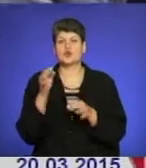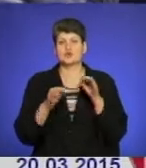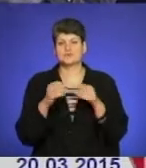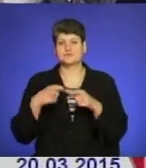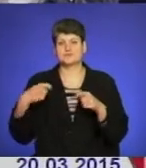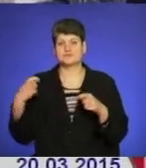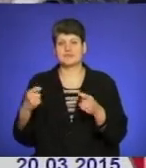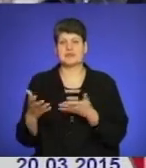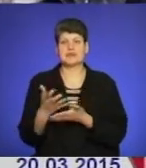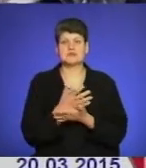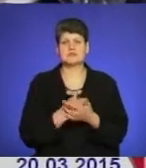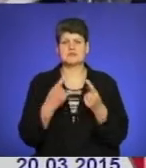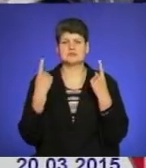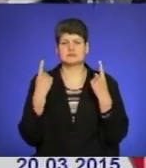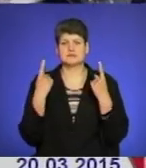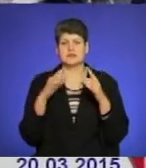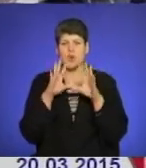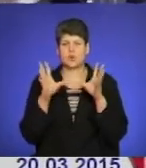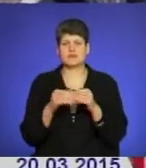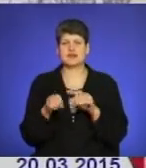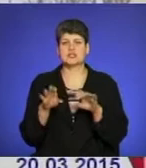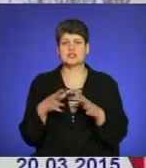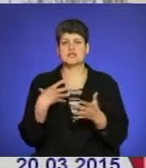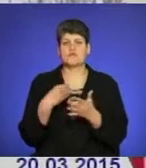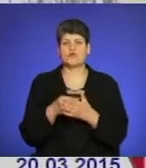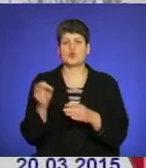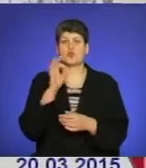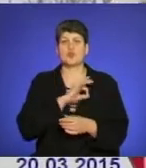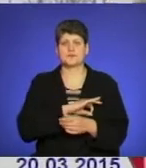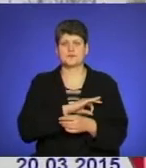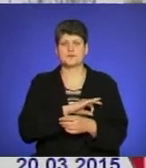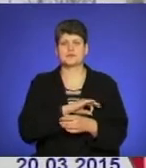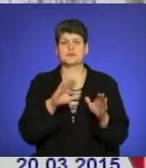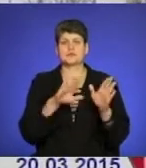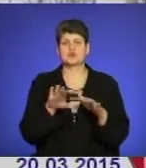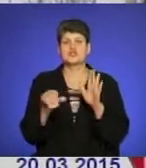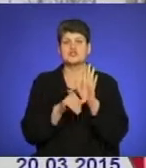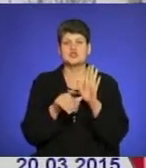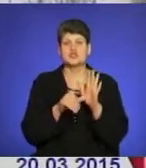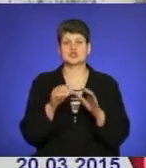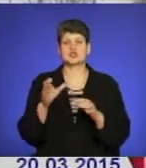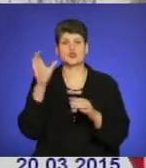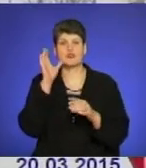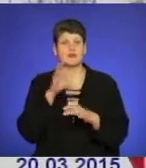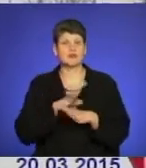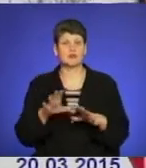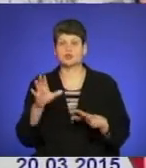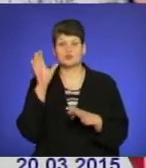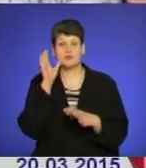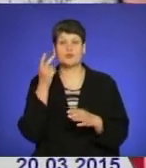справі назбирав об'ємний комплект рішень на свою користь. Не пройшовши 6 слухань, воно навіть не почало слухатися.